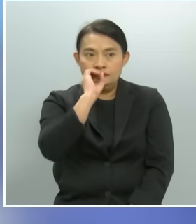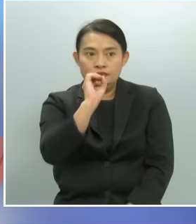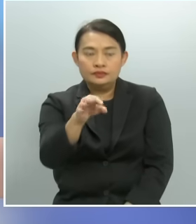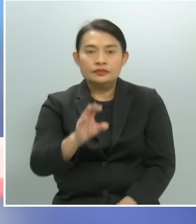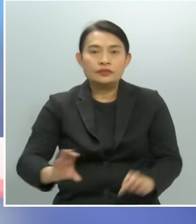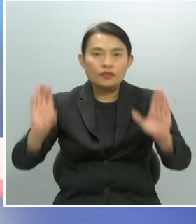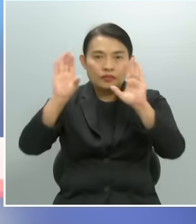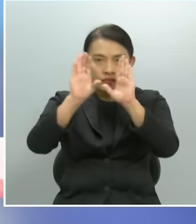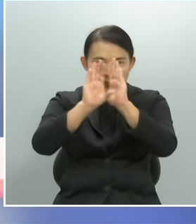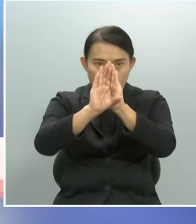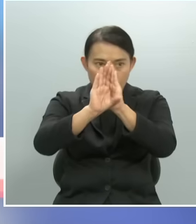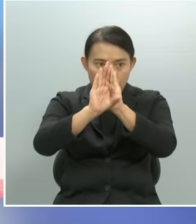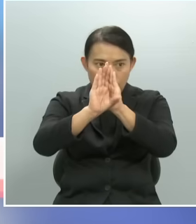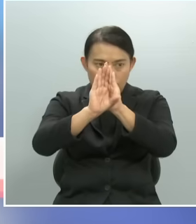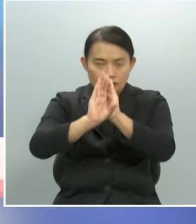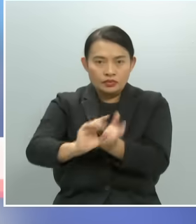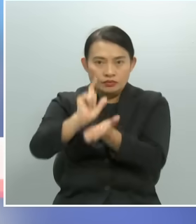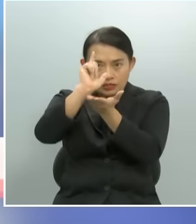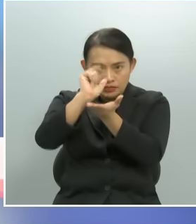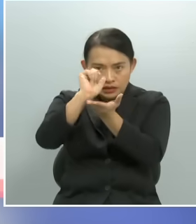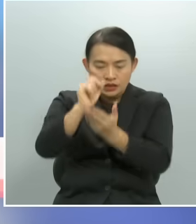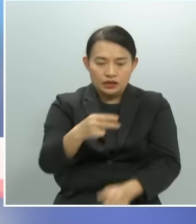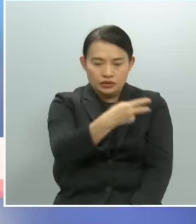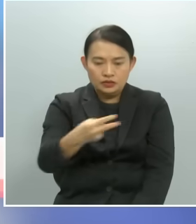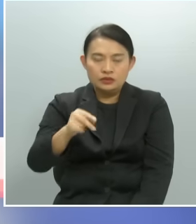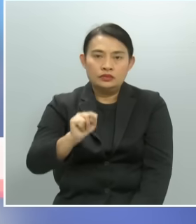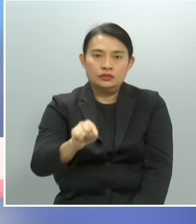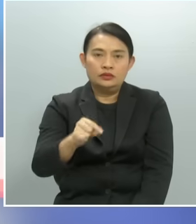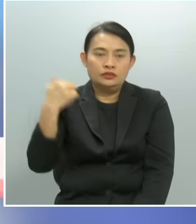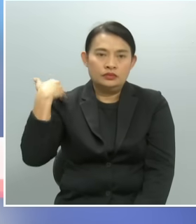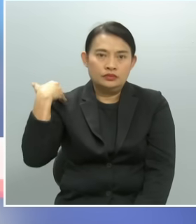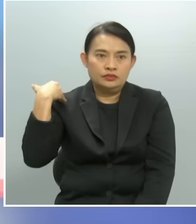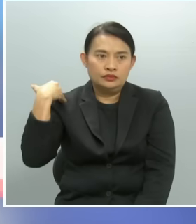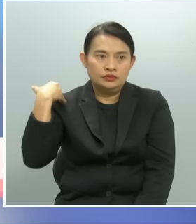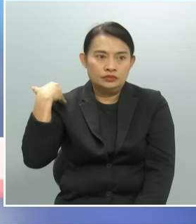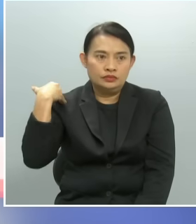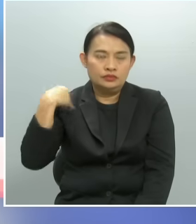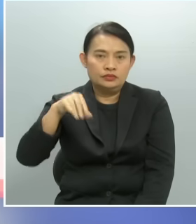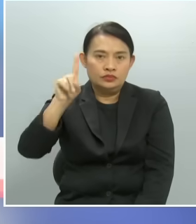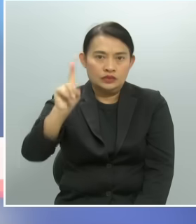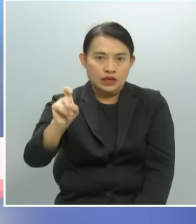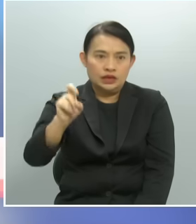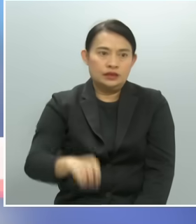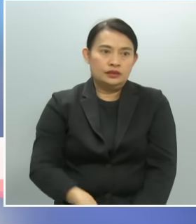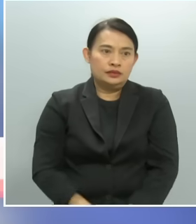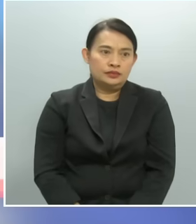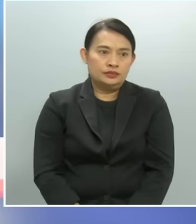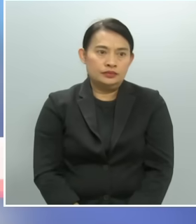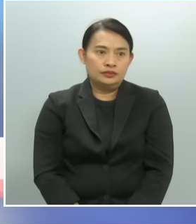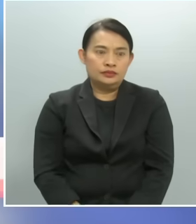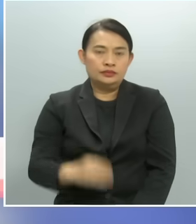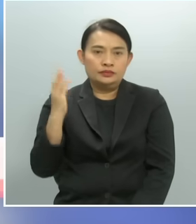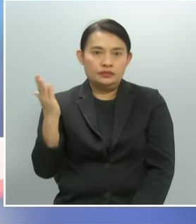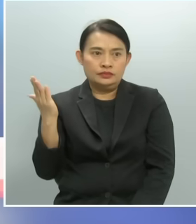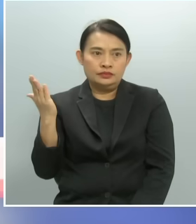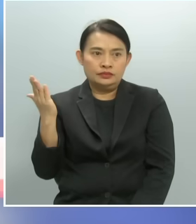แล้วมีข้อความครับคุณผู้ชมครับมีข้อความว่าตายที่กำแพง